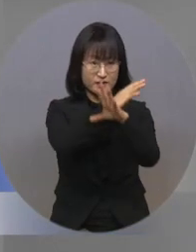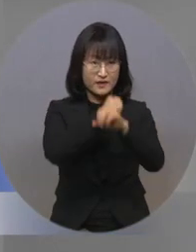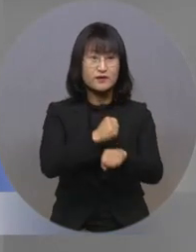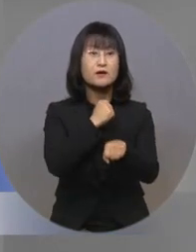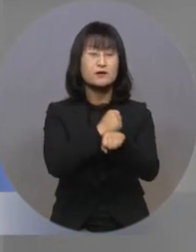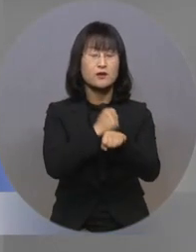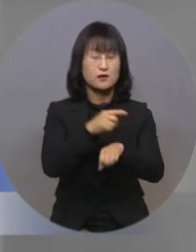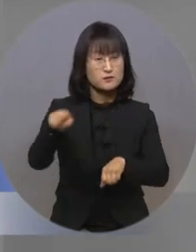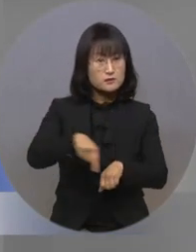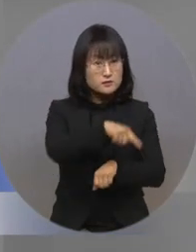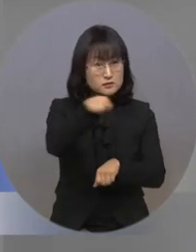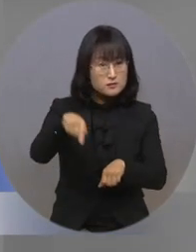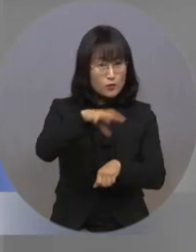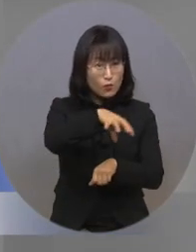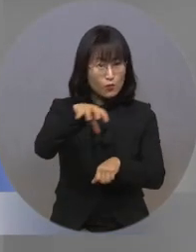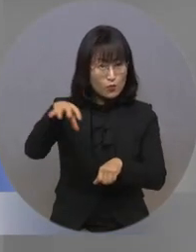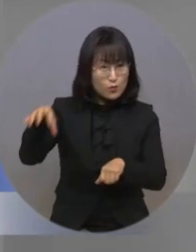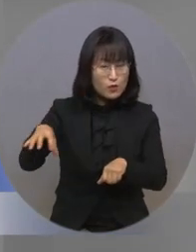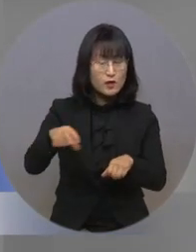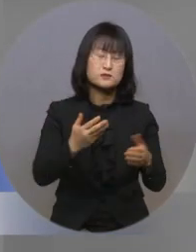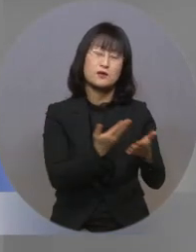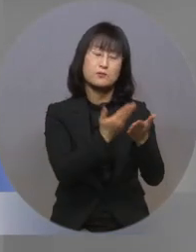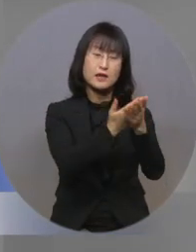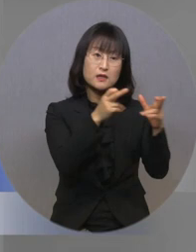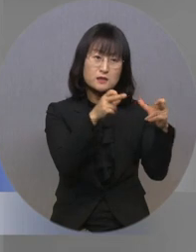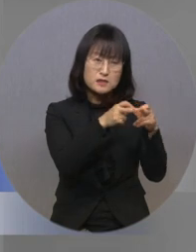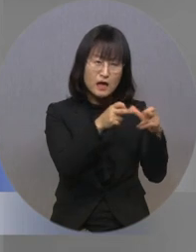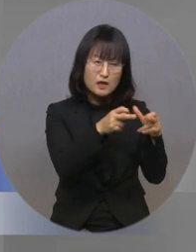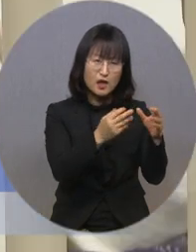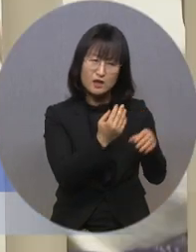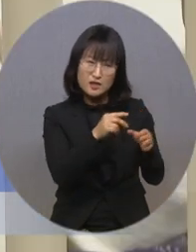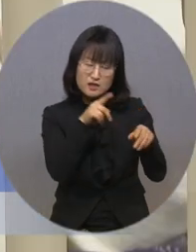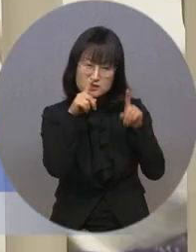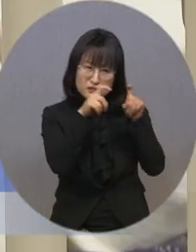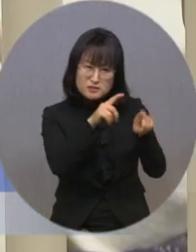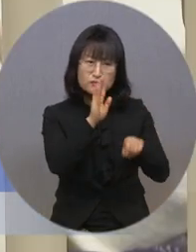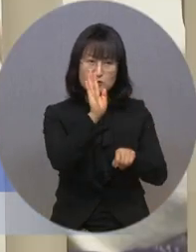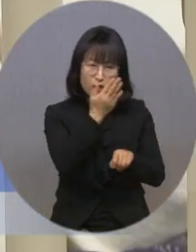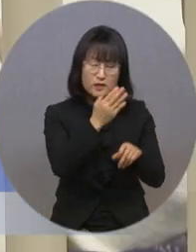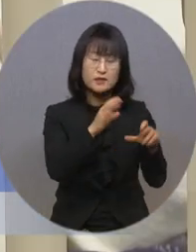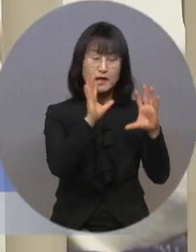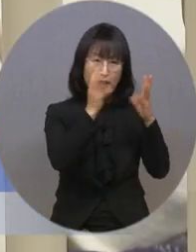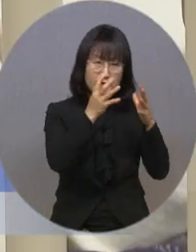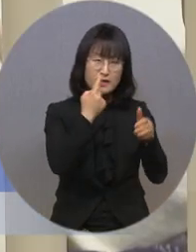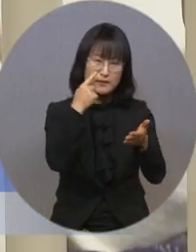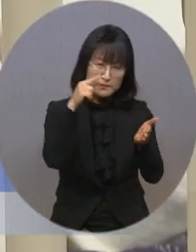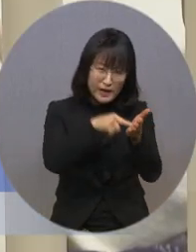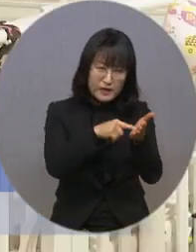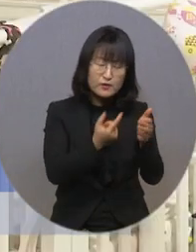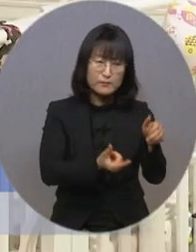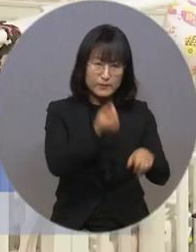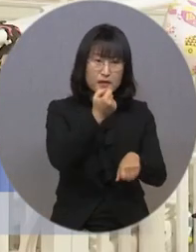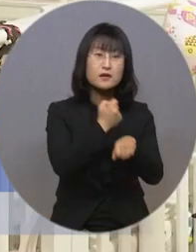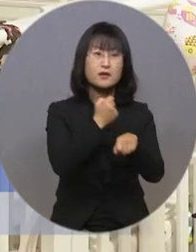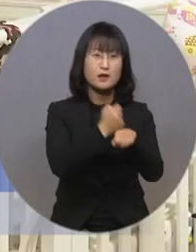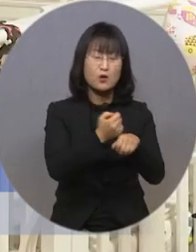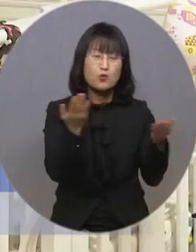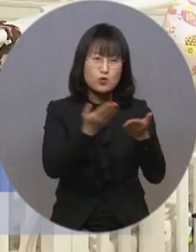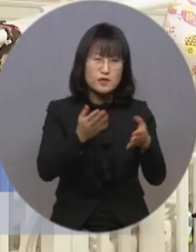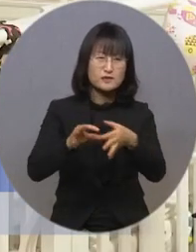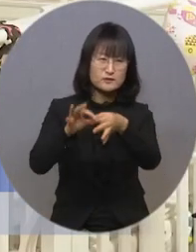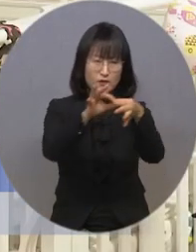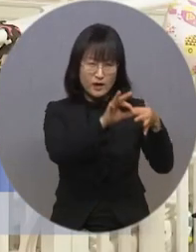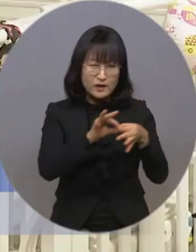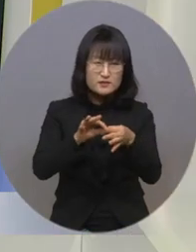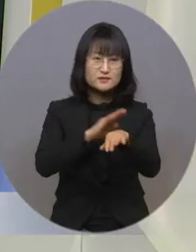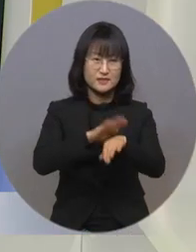기관은 발달 지연이 의심되는 영유아를 조기 발견하고 인식 개선을 위한 업무 협력 체계를 구축할